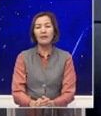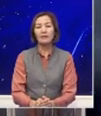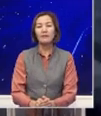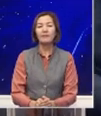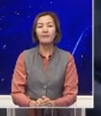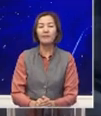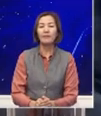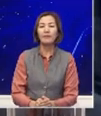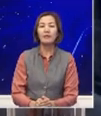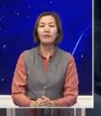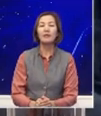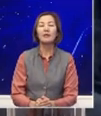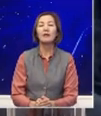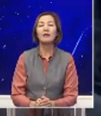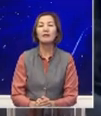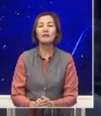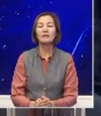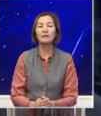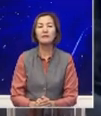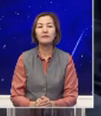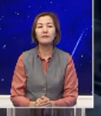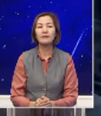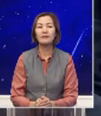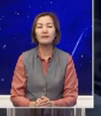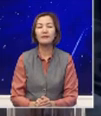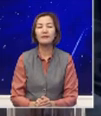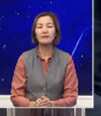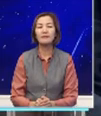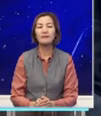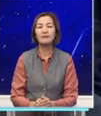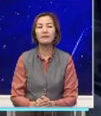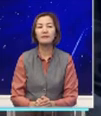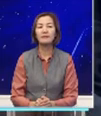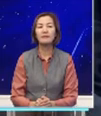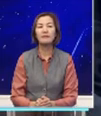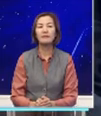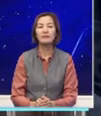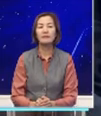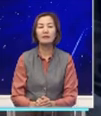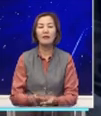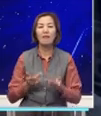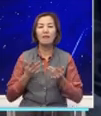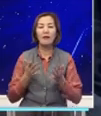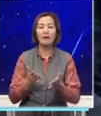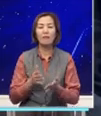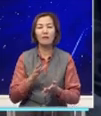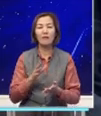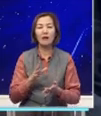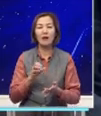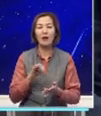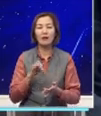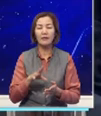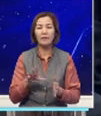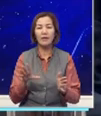МАГАТЭ, есть так называемая техника support organization, да, то есть это... МАГАТЭ-нің талабы бойынша атом